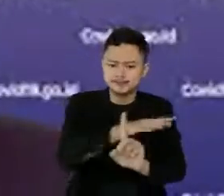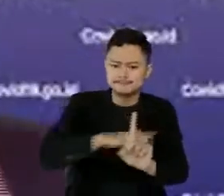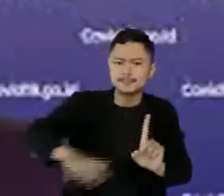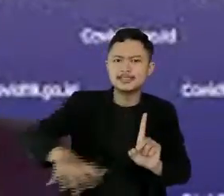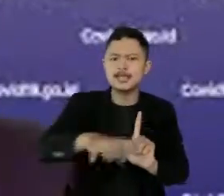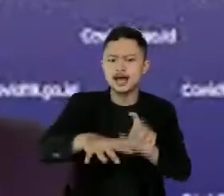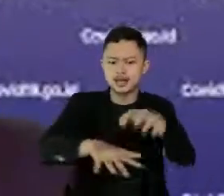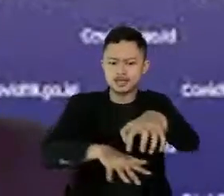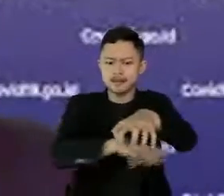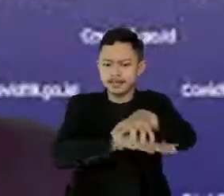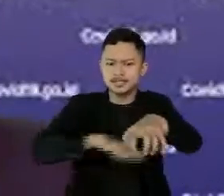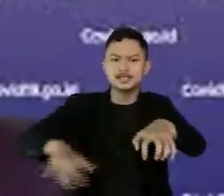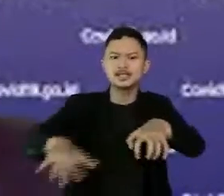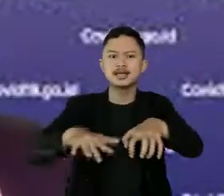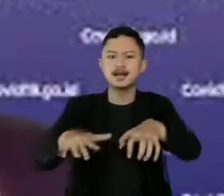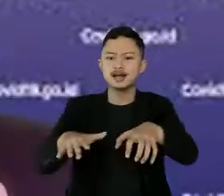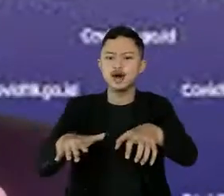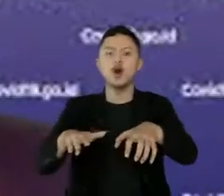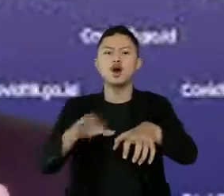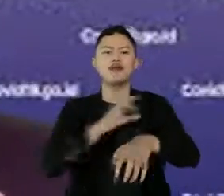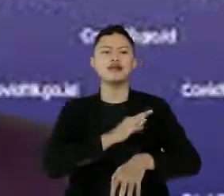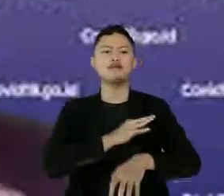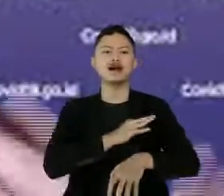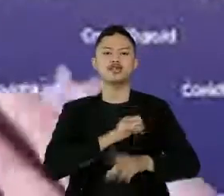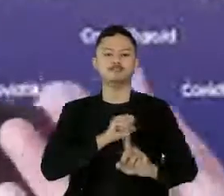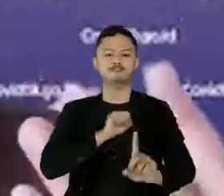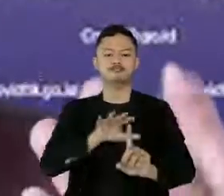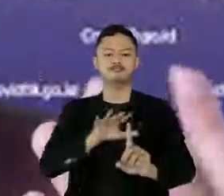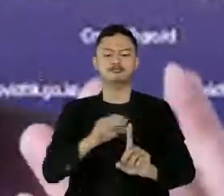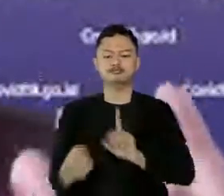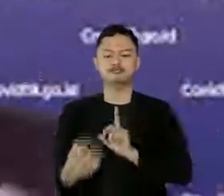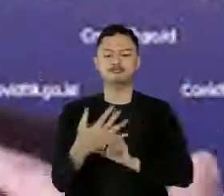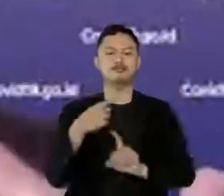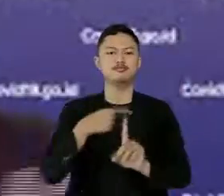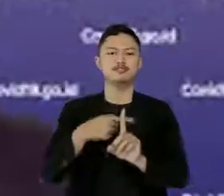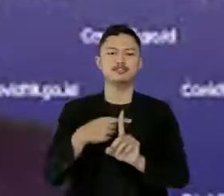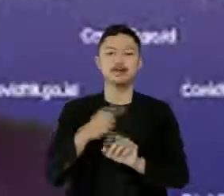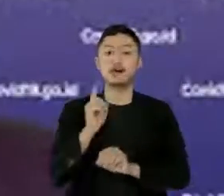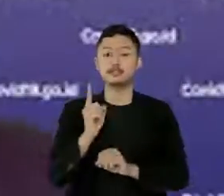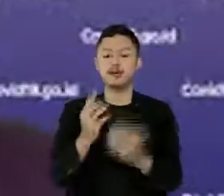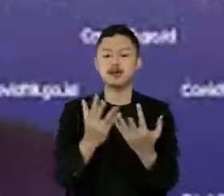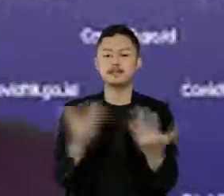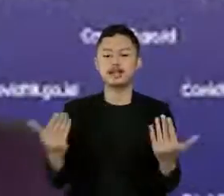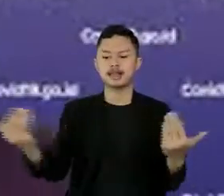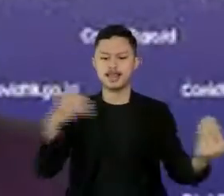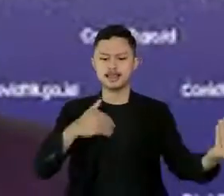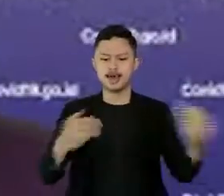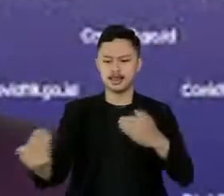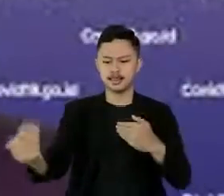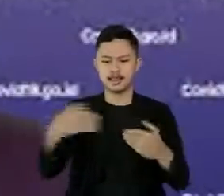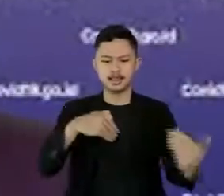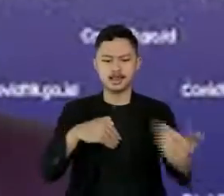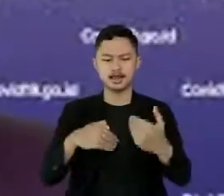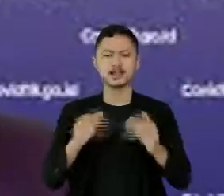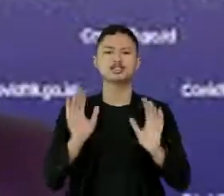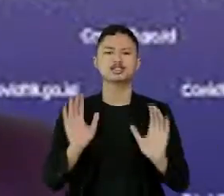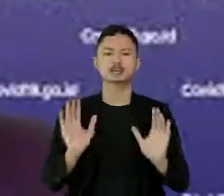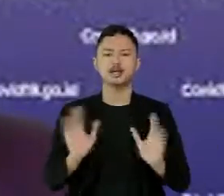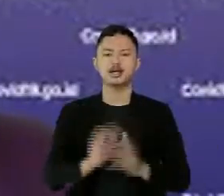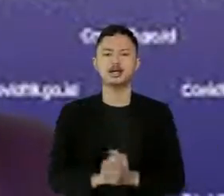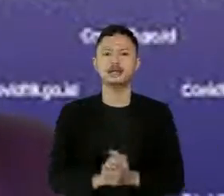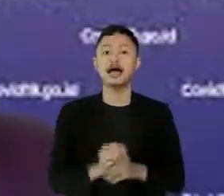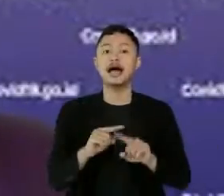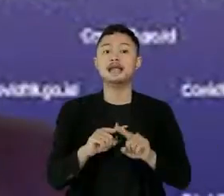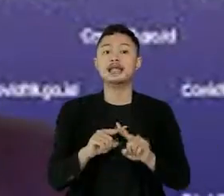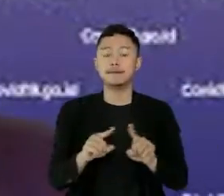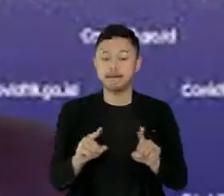saja mendapatkan dampak yang positif ya, karena masyarakat sudah mulai berdatangan. Nah, tetapi kembali